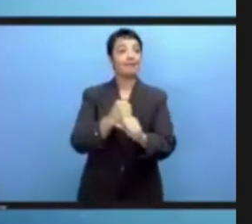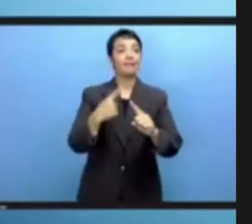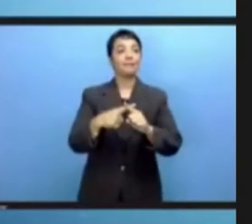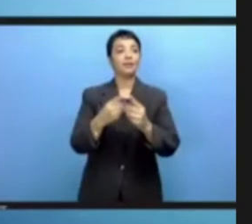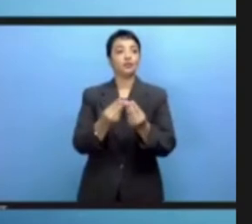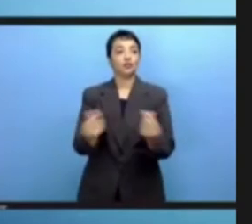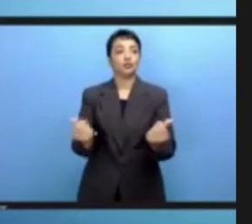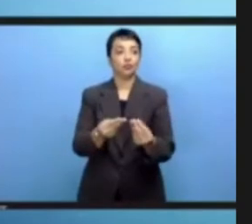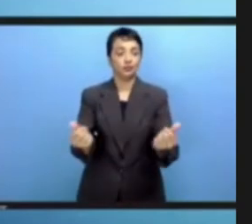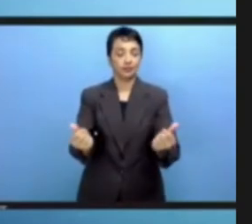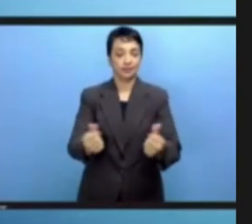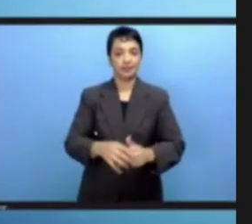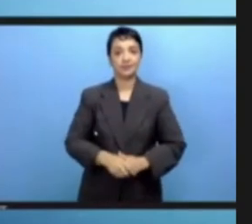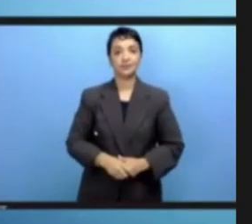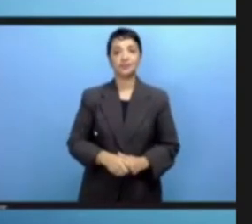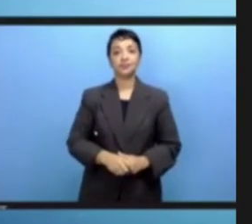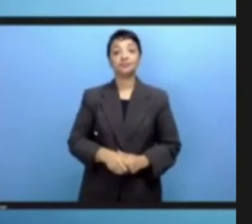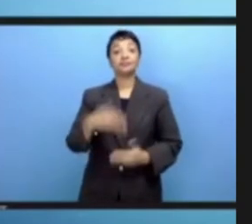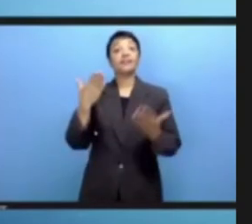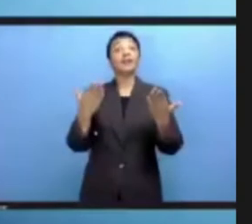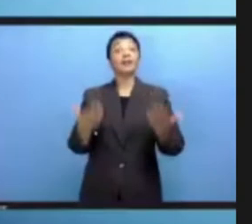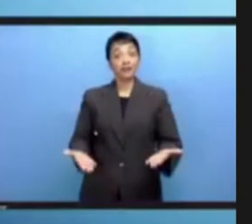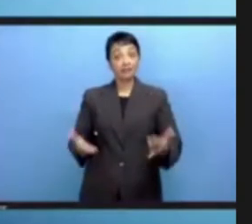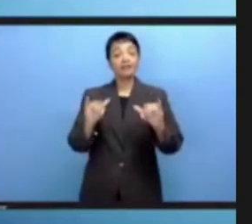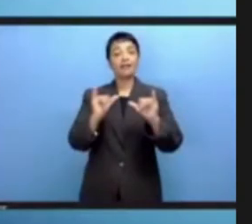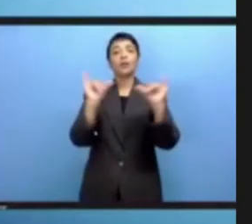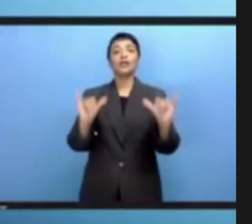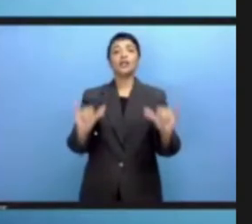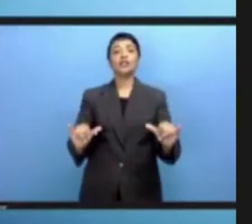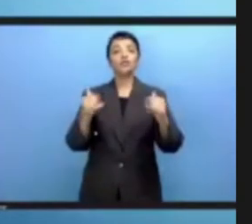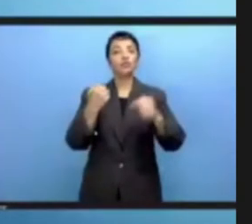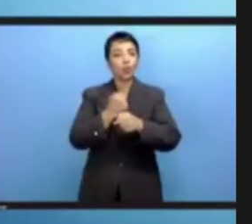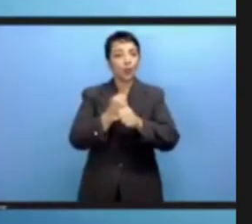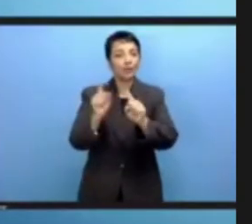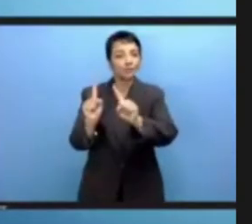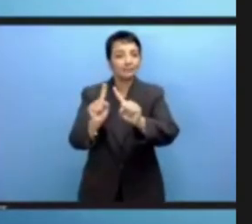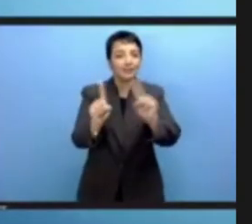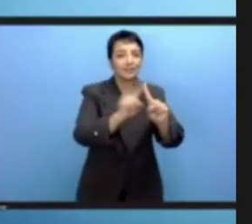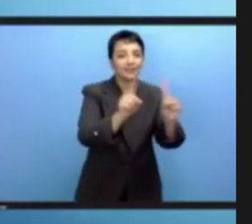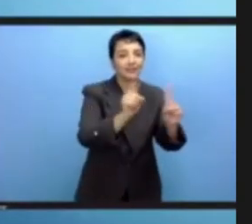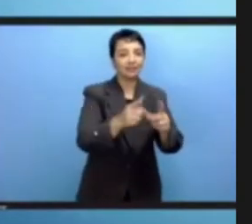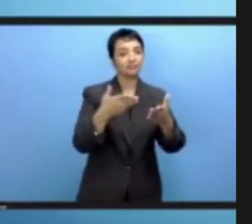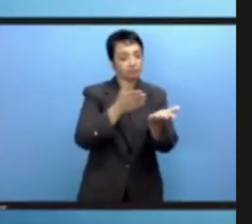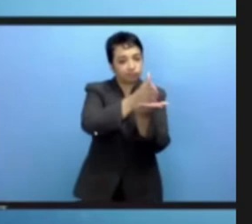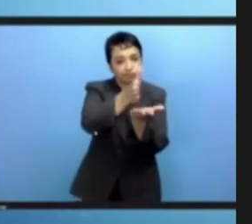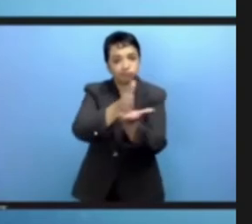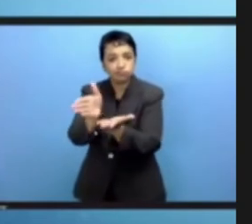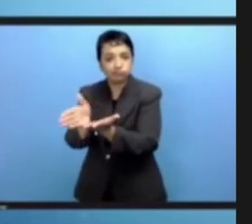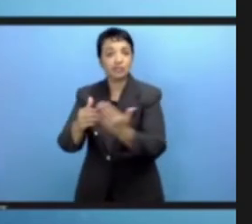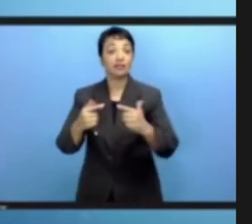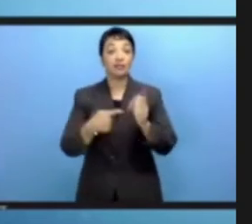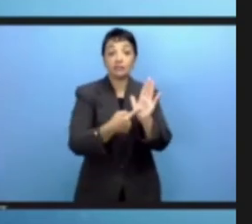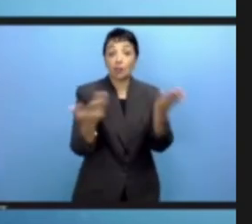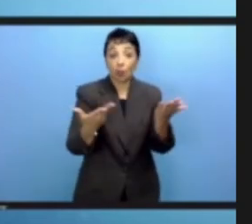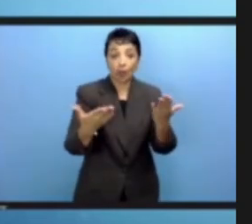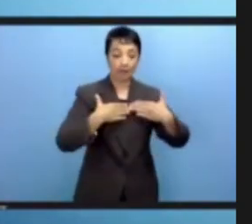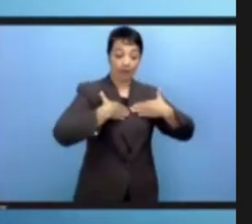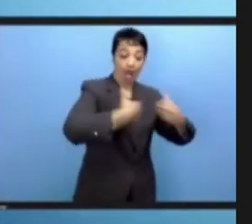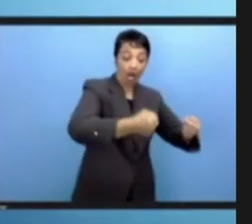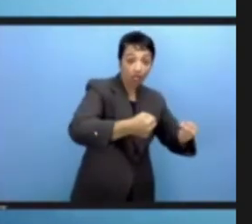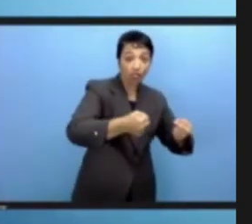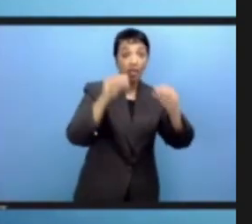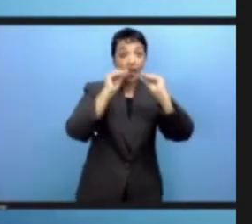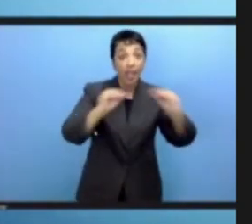des services y relatifs. Cette institution travaille actuellement dans différents secteurs, y compris la